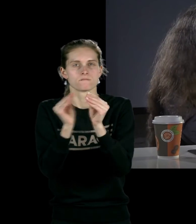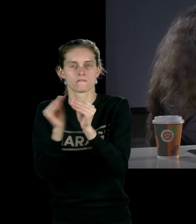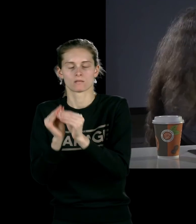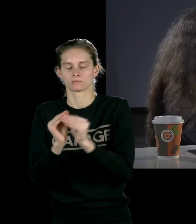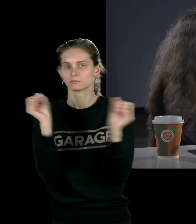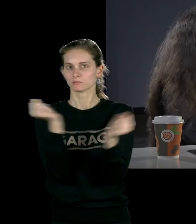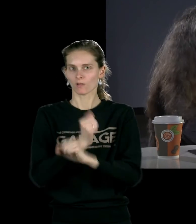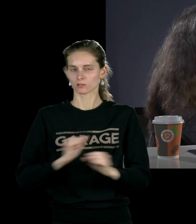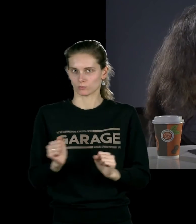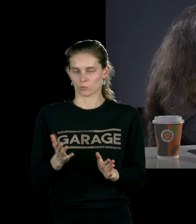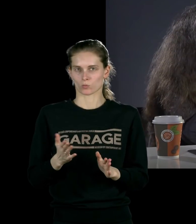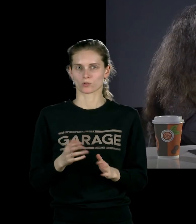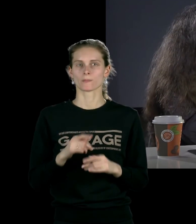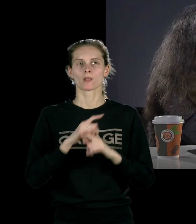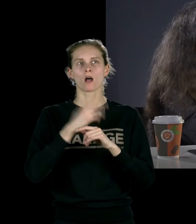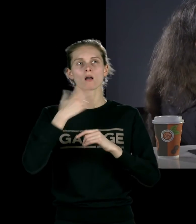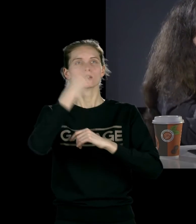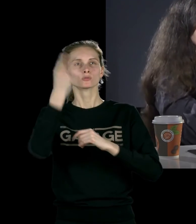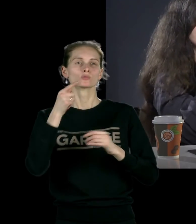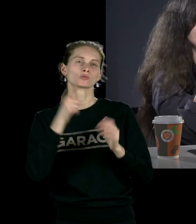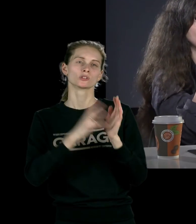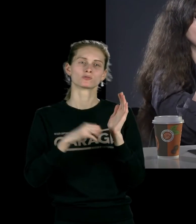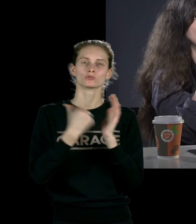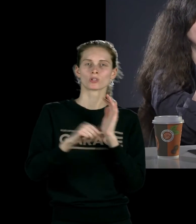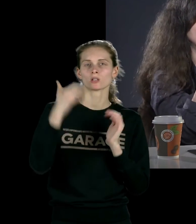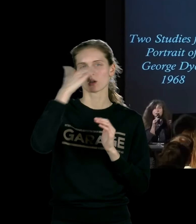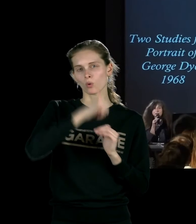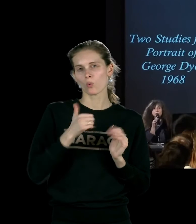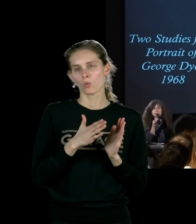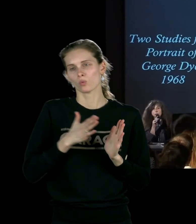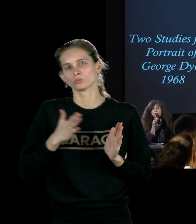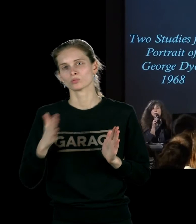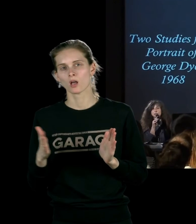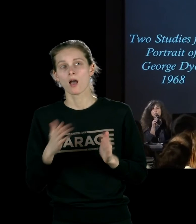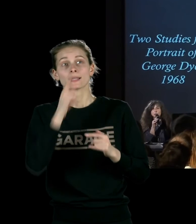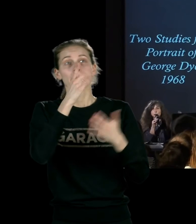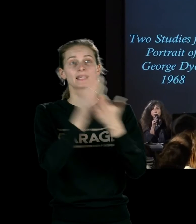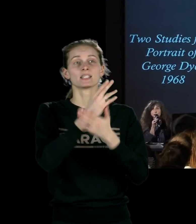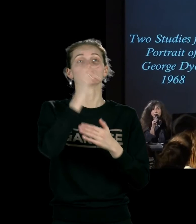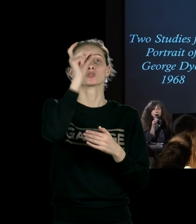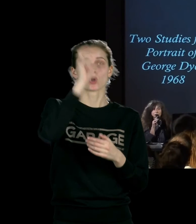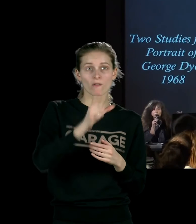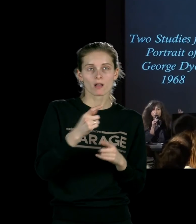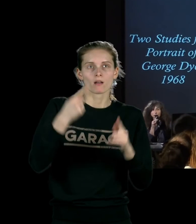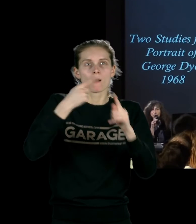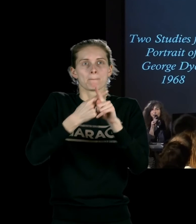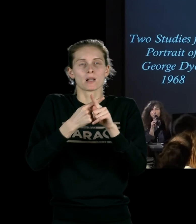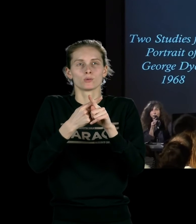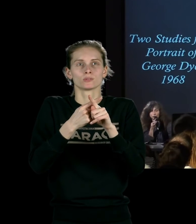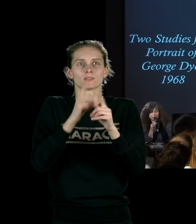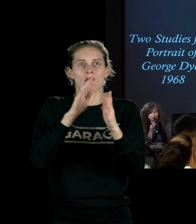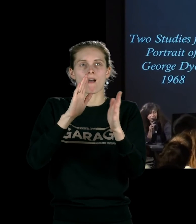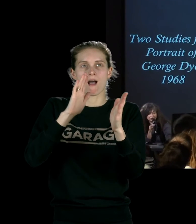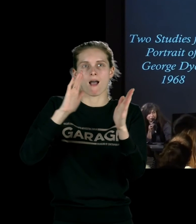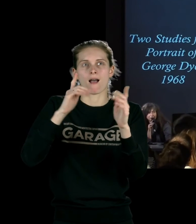полотнах 60-х годов обязательно присутствует и человек, и его изображение. Да, это может быть зеркало, это может быть картина,